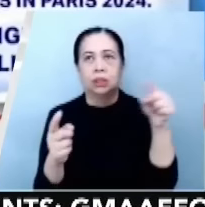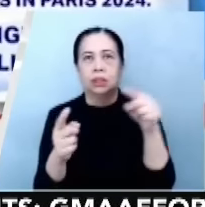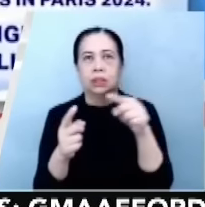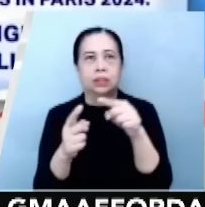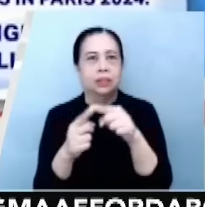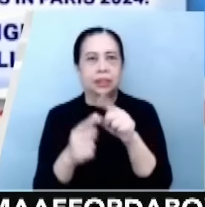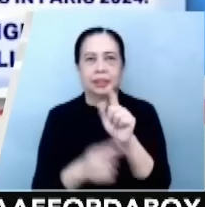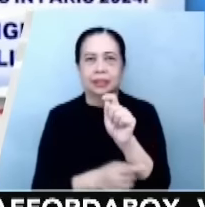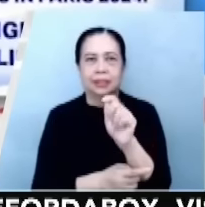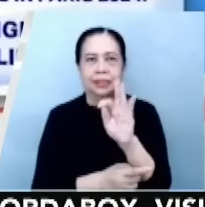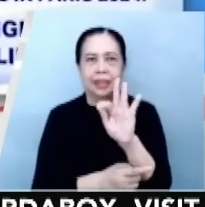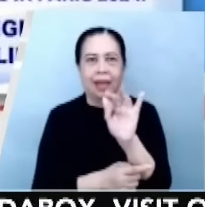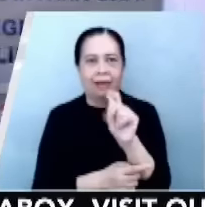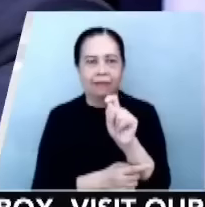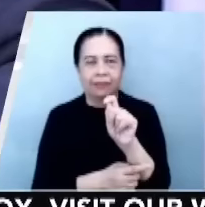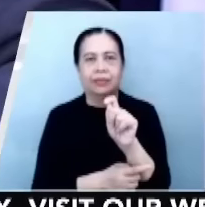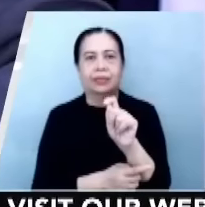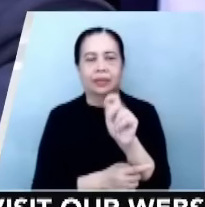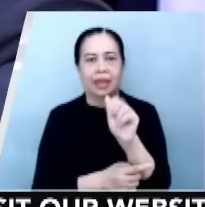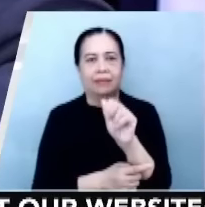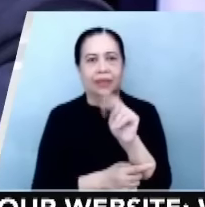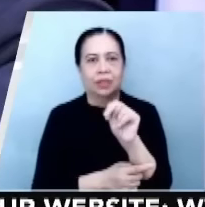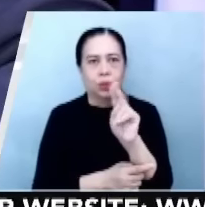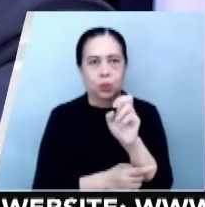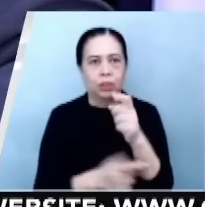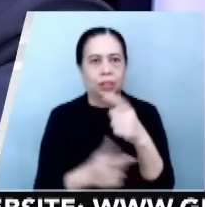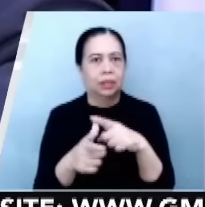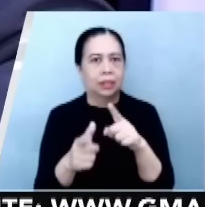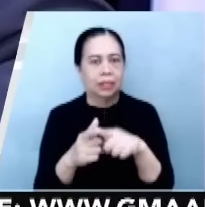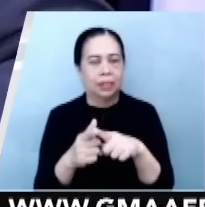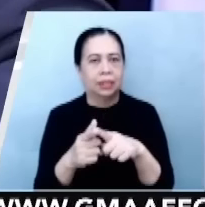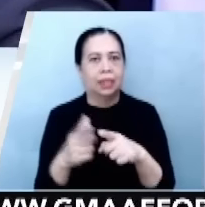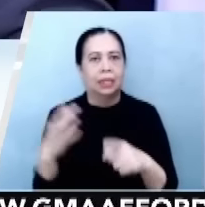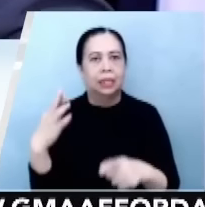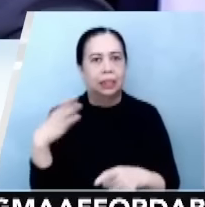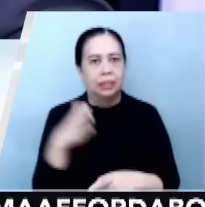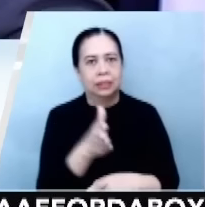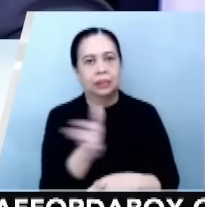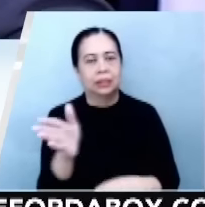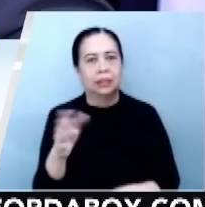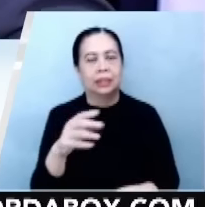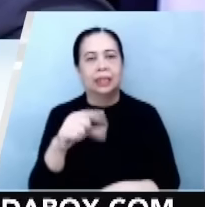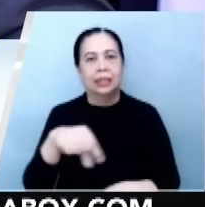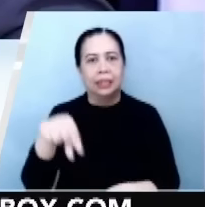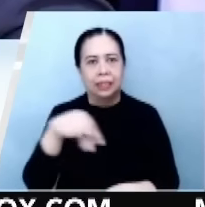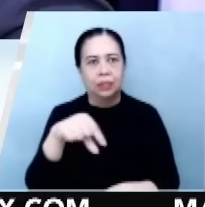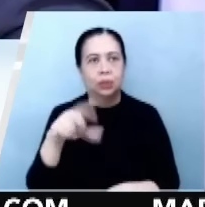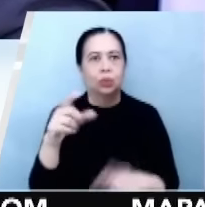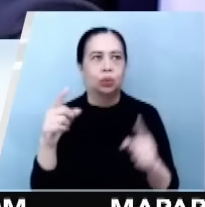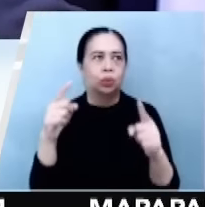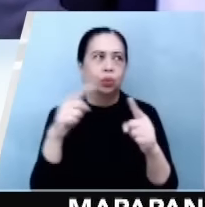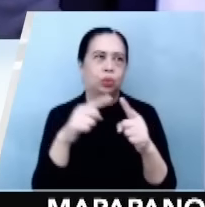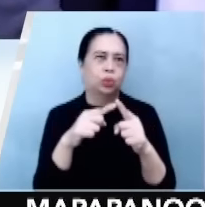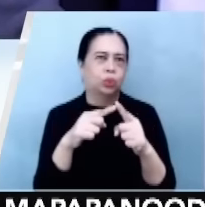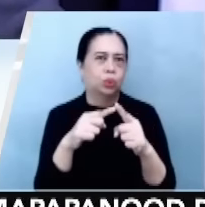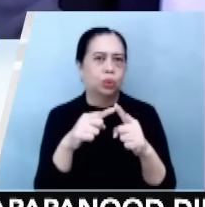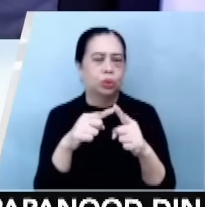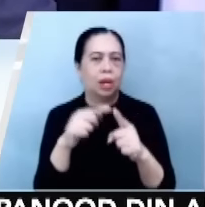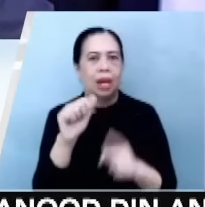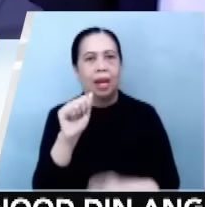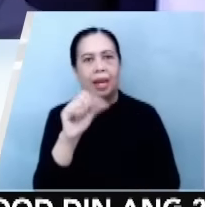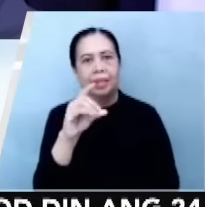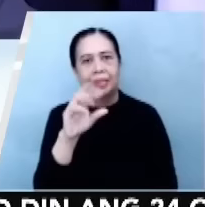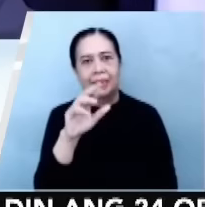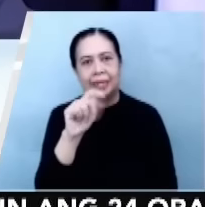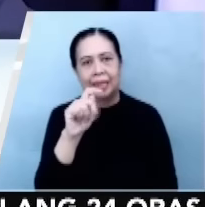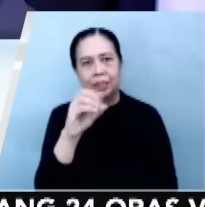until it reaches Taft Avenue. Then right turn to Quirino Avenue up to Adriatico Street and it will